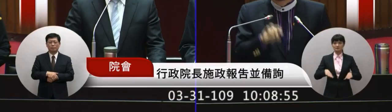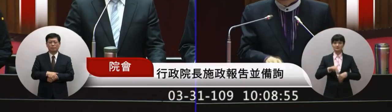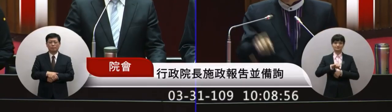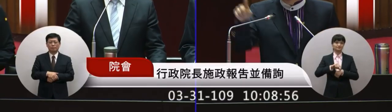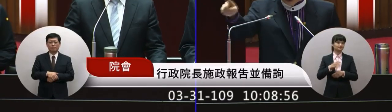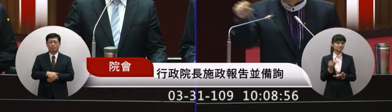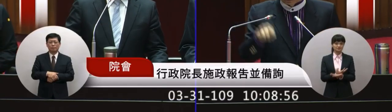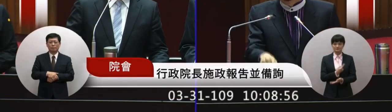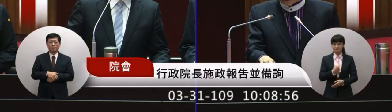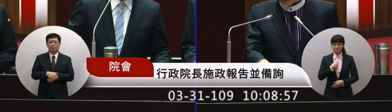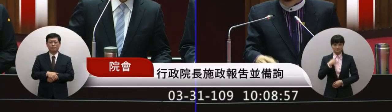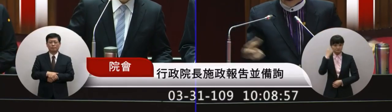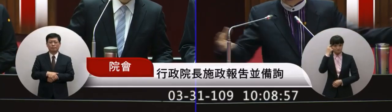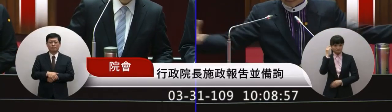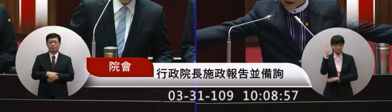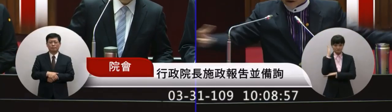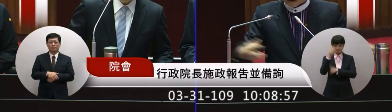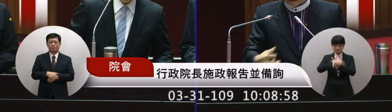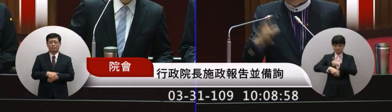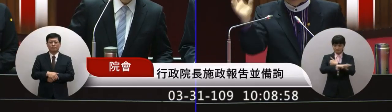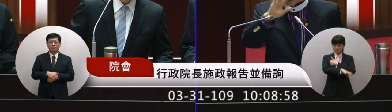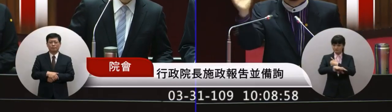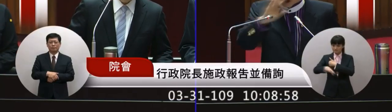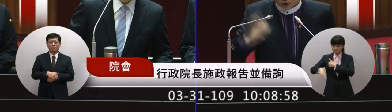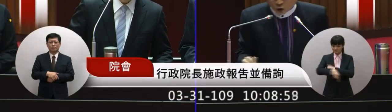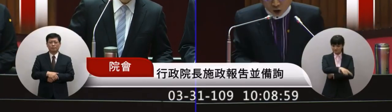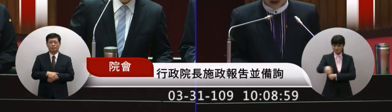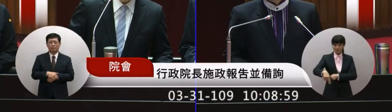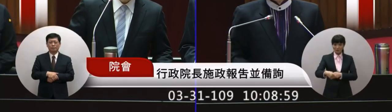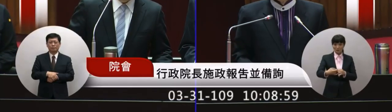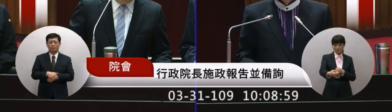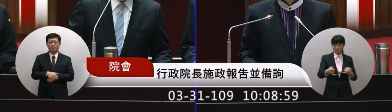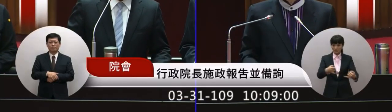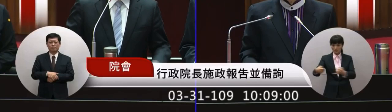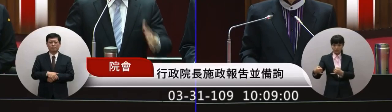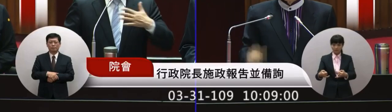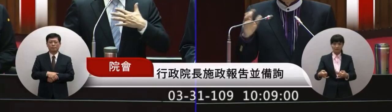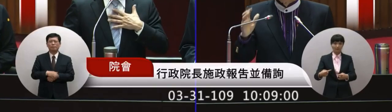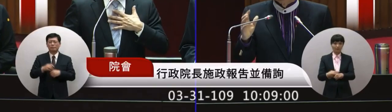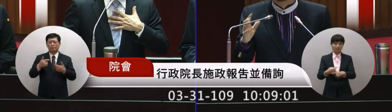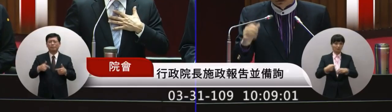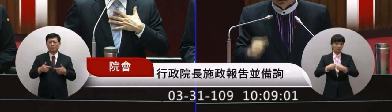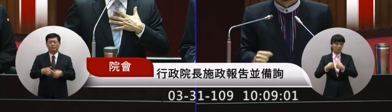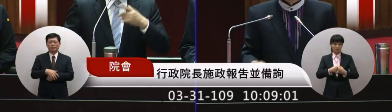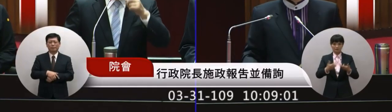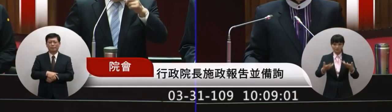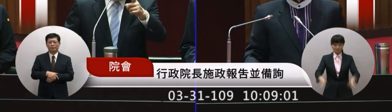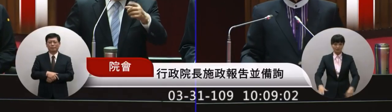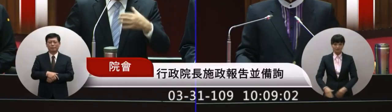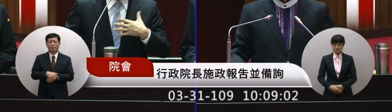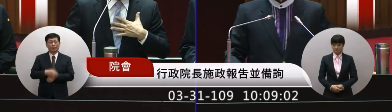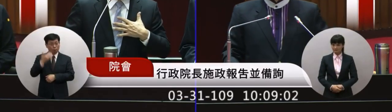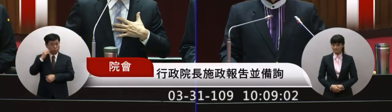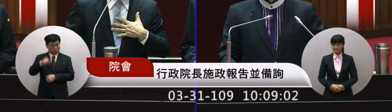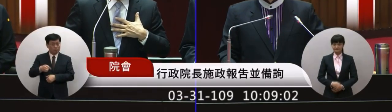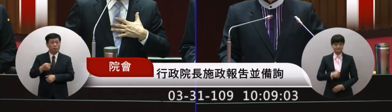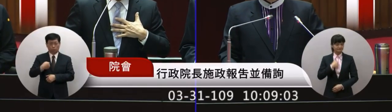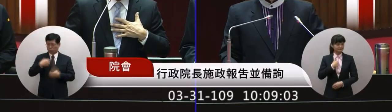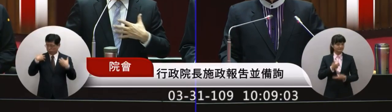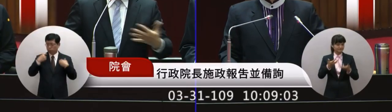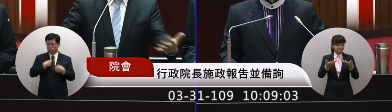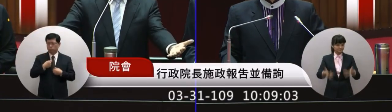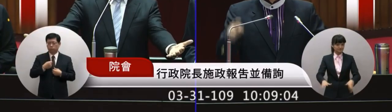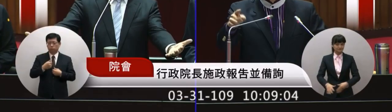讲啊，这种各部会之间彼此打架的事情很多啊。啊，这罄竹难书啊。 那这啊，我爱负